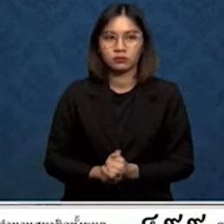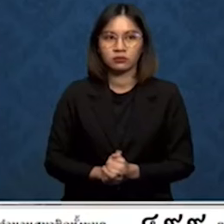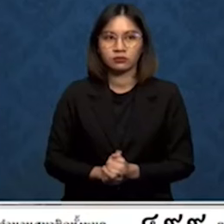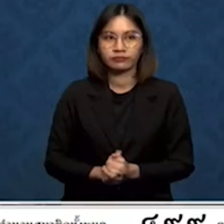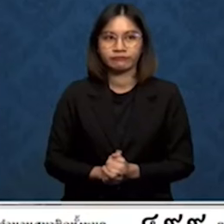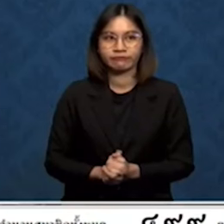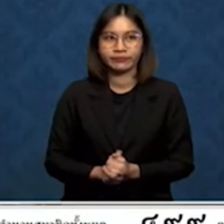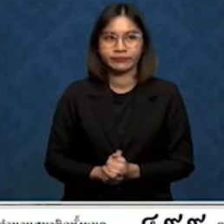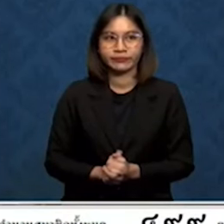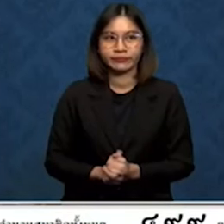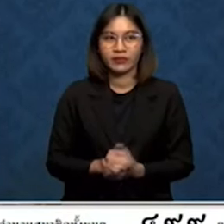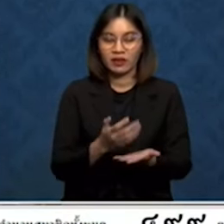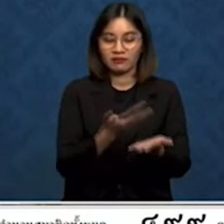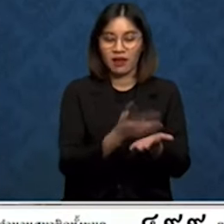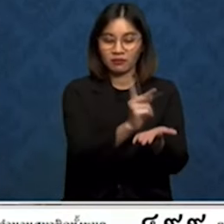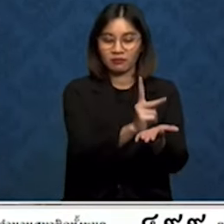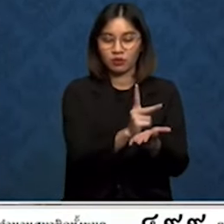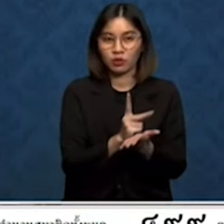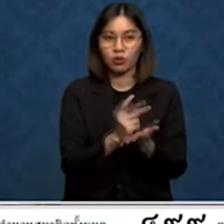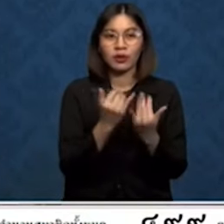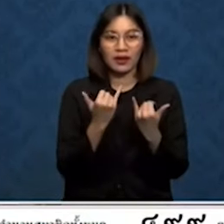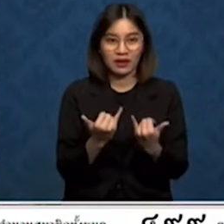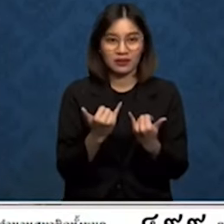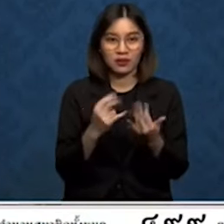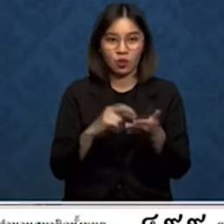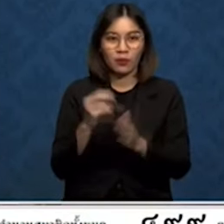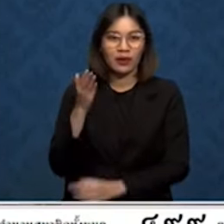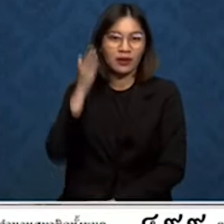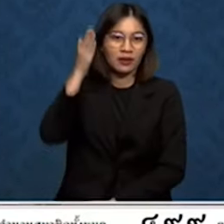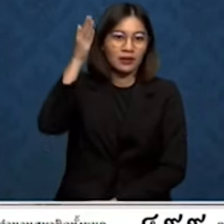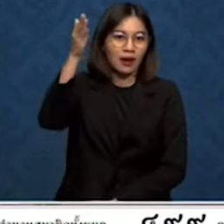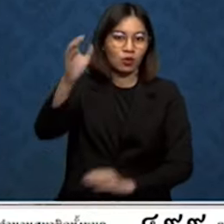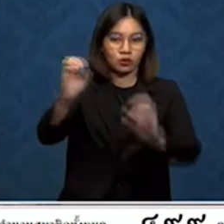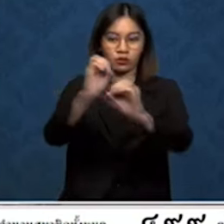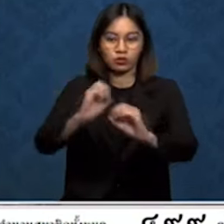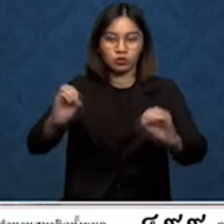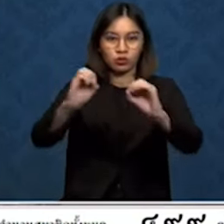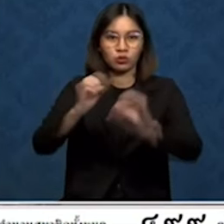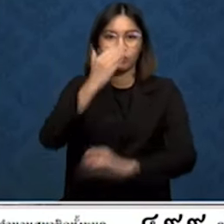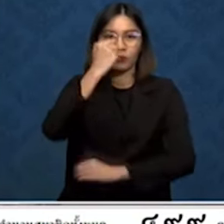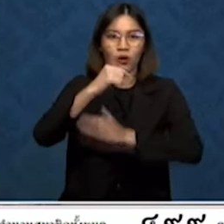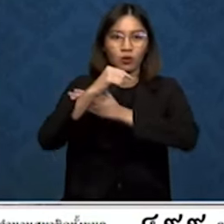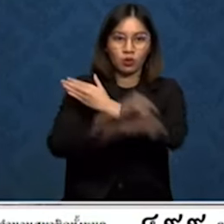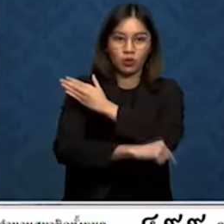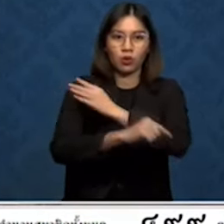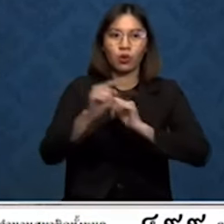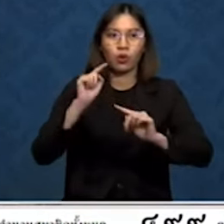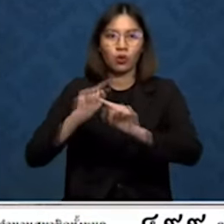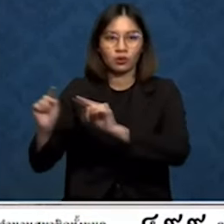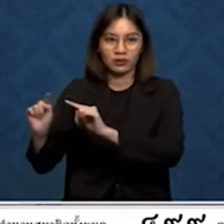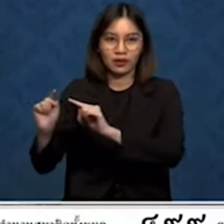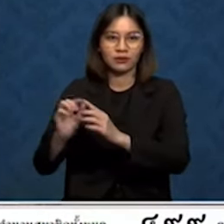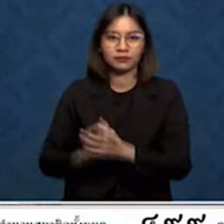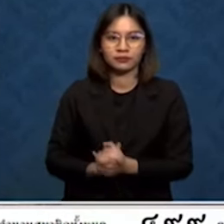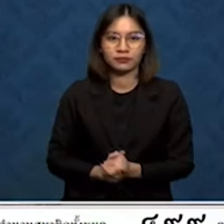อย่าทำให้แงกู้เที่ยวนี้กลายเป็แรงกู้ร้ายอนาคตเพราะการทุจริขอรับฉันเป็นอันขาด